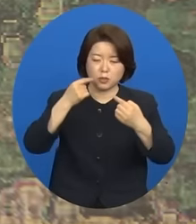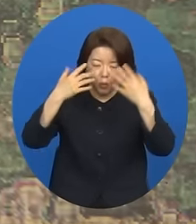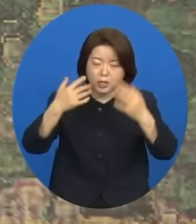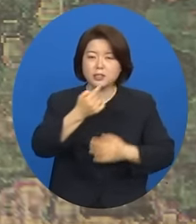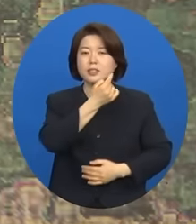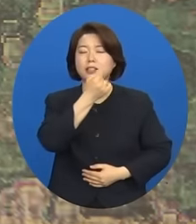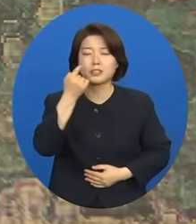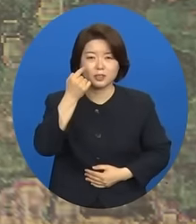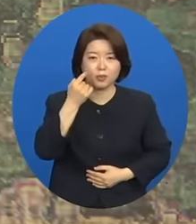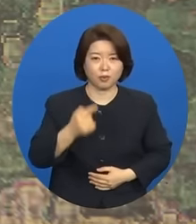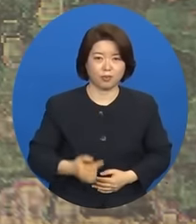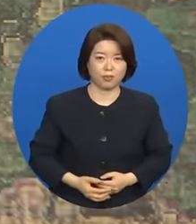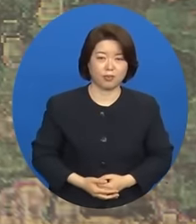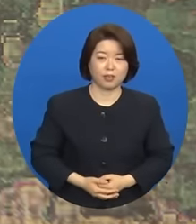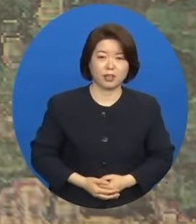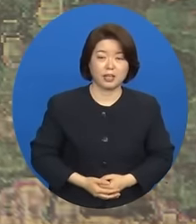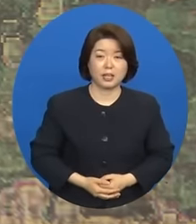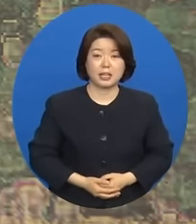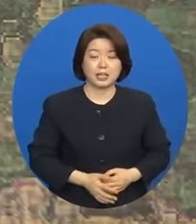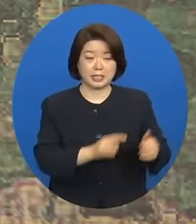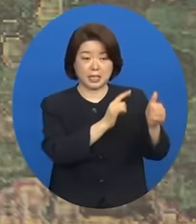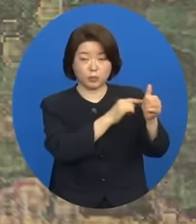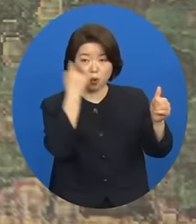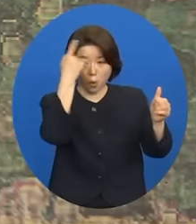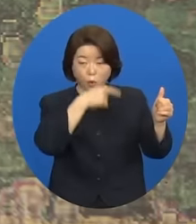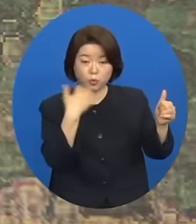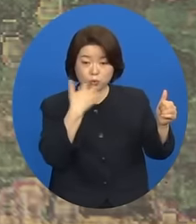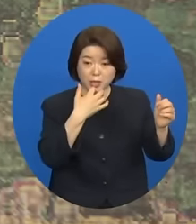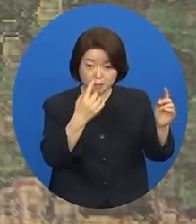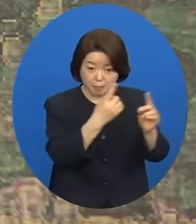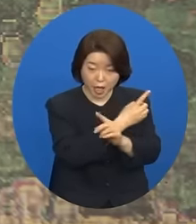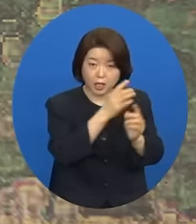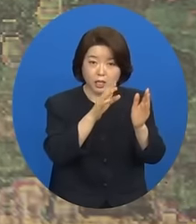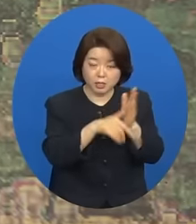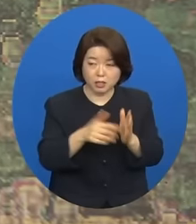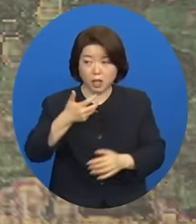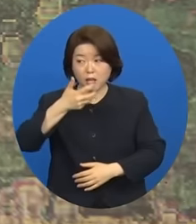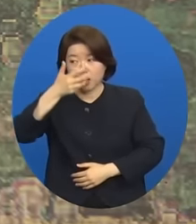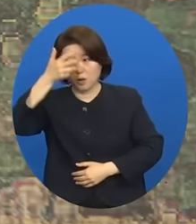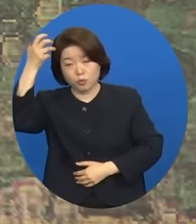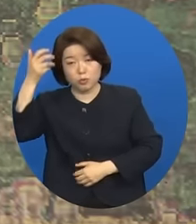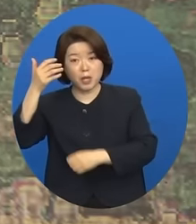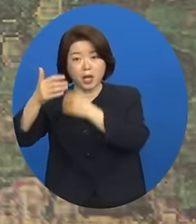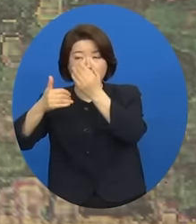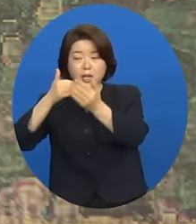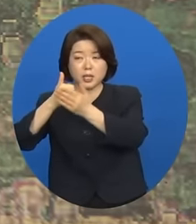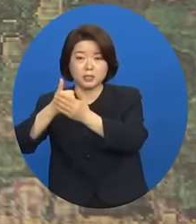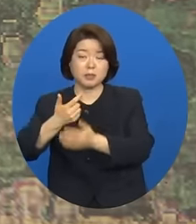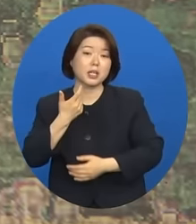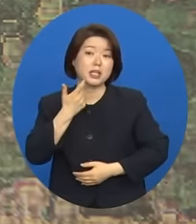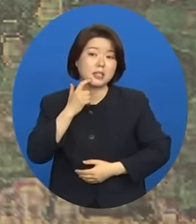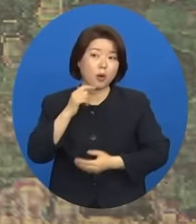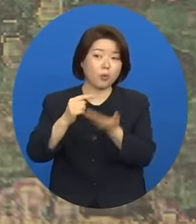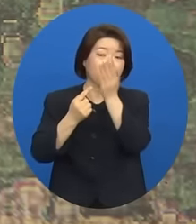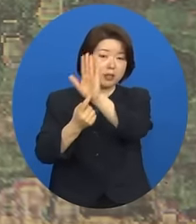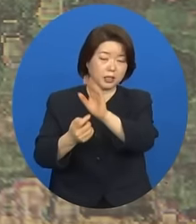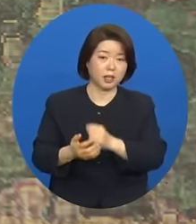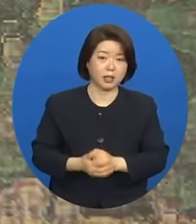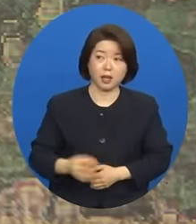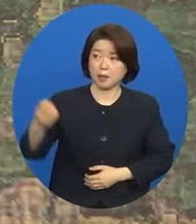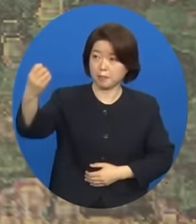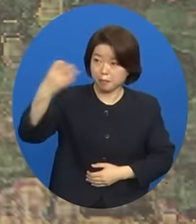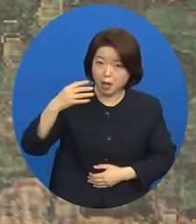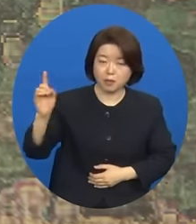증거예요. 그런데 그 라반의 안색이 변했을 때쯤에서 꿈에 하나님이 야곱에게 나타나서 말씀을 하십니다. 뭐라고